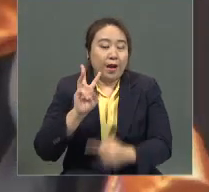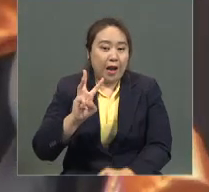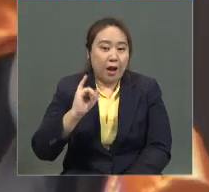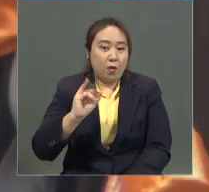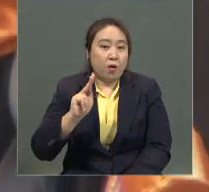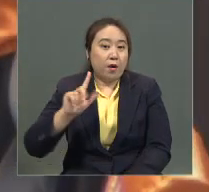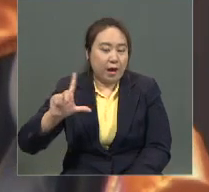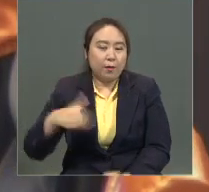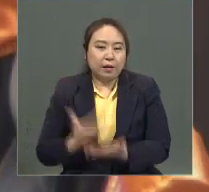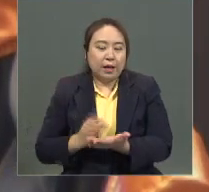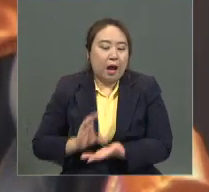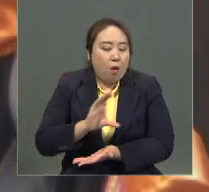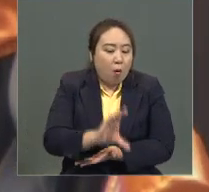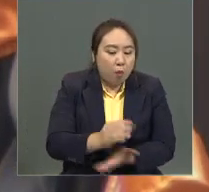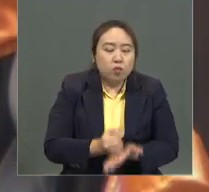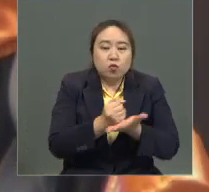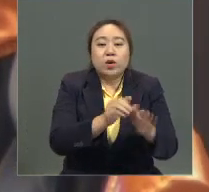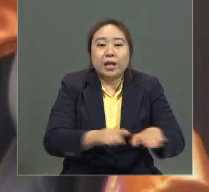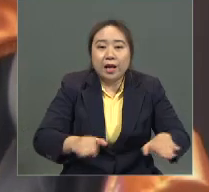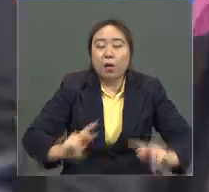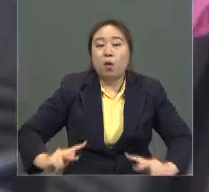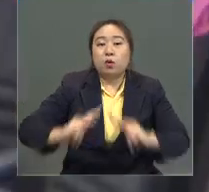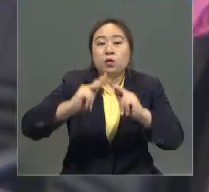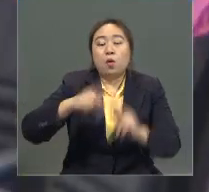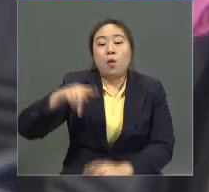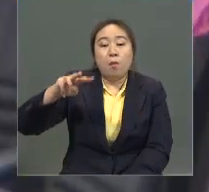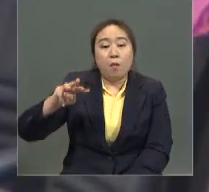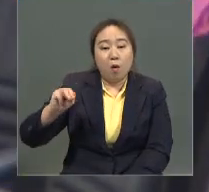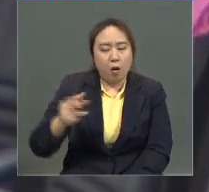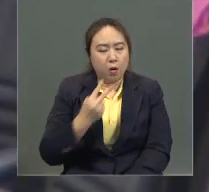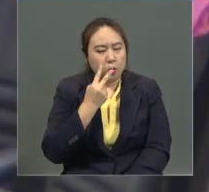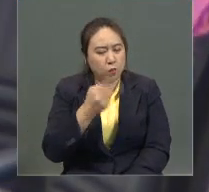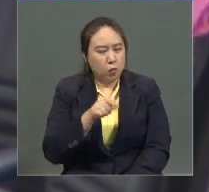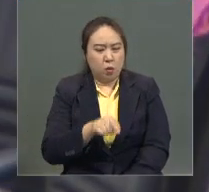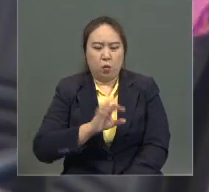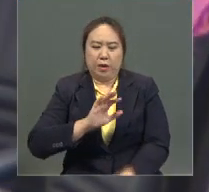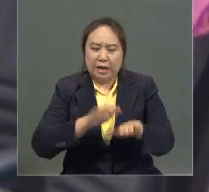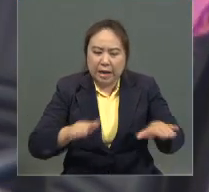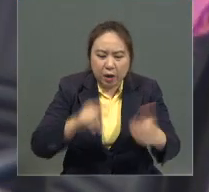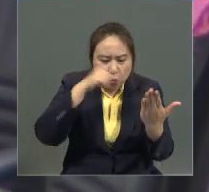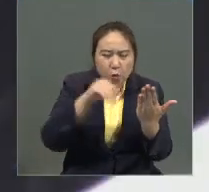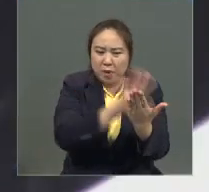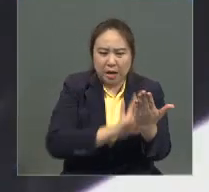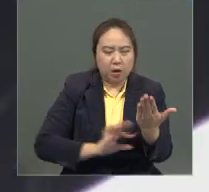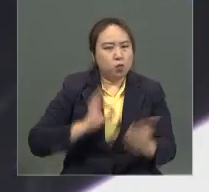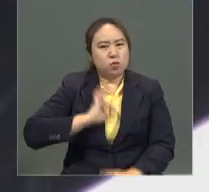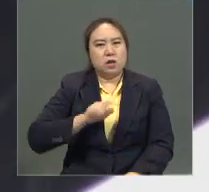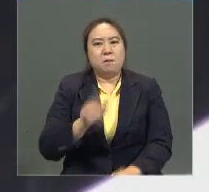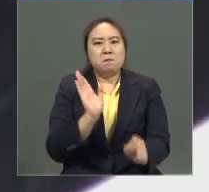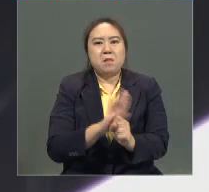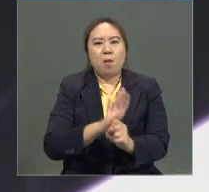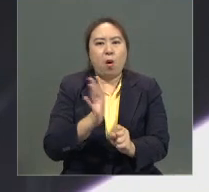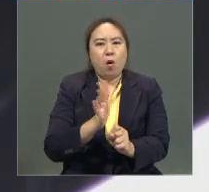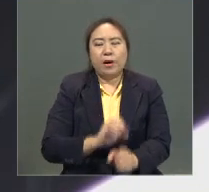งบประมาณในการช่วยเหลือเด็กของกระทรวงการพัฒนาสังคมและความมั่นคงของมนุษย์ที่มองว่าไม่เพียงพอกับจำนวนเด็กทั่วประเทศพร้อมกับแนะนำ